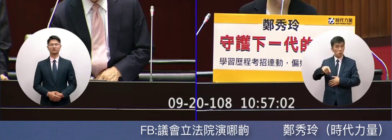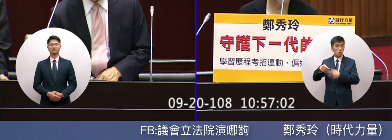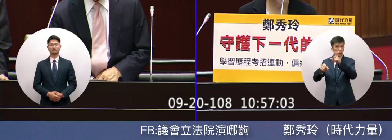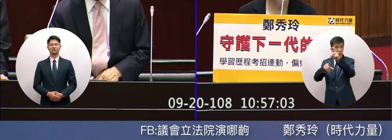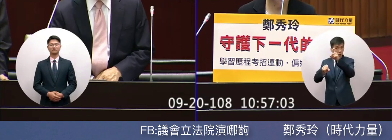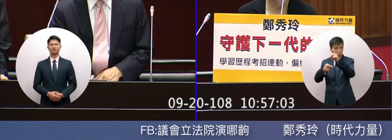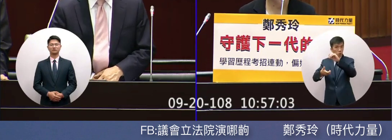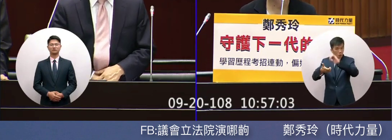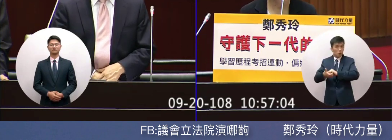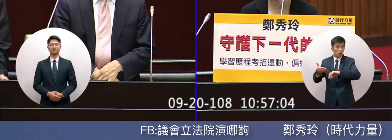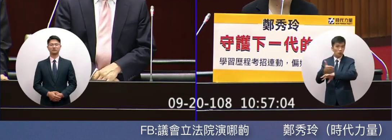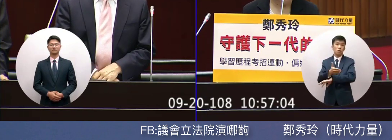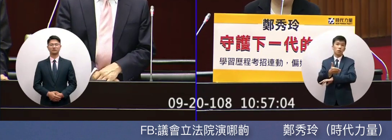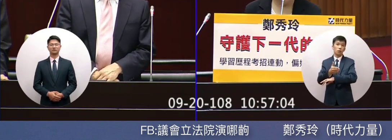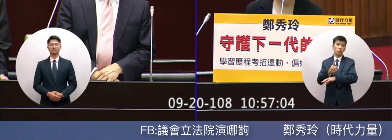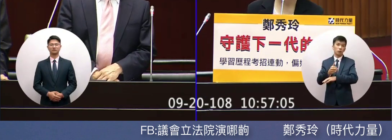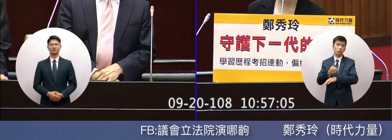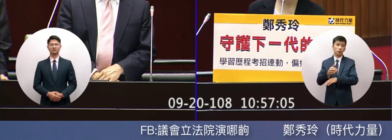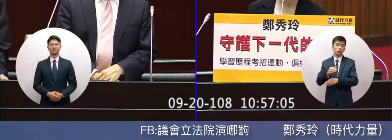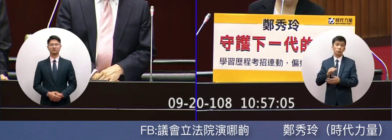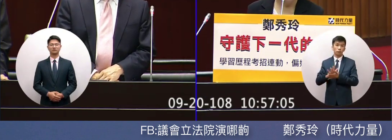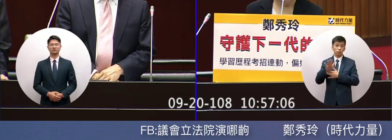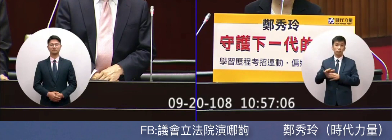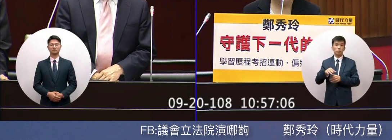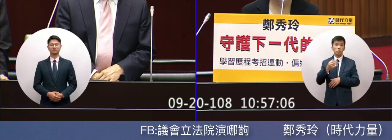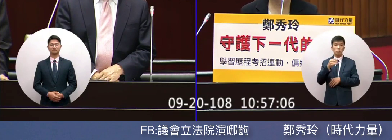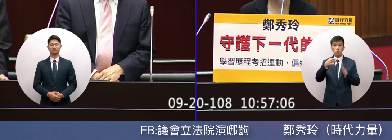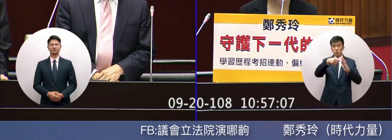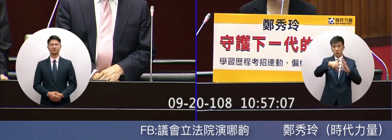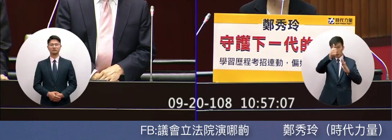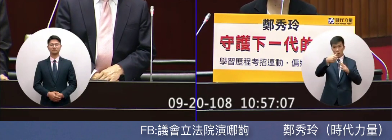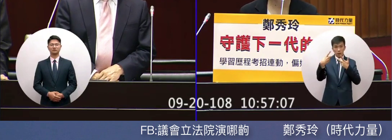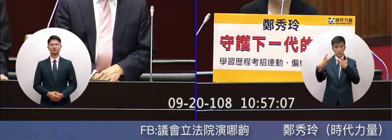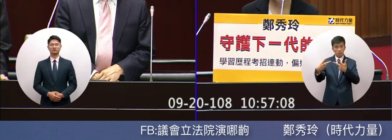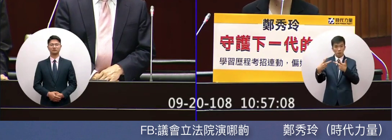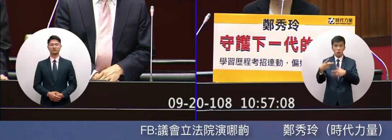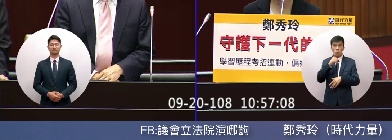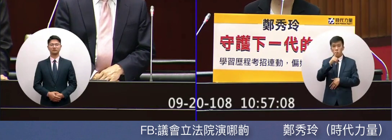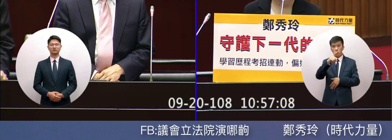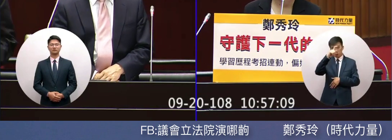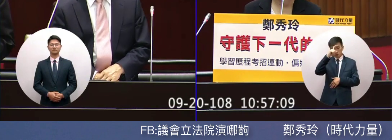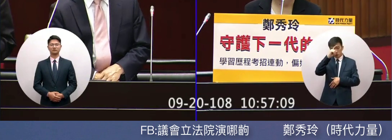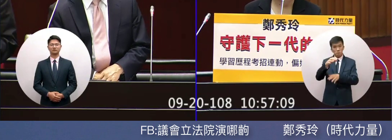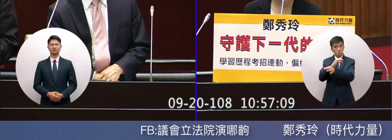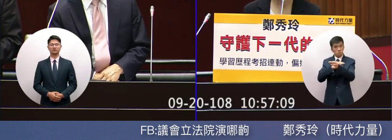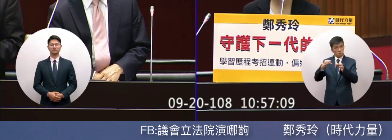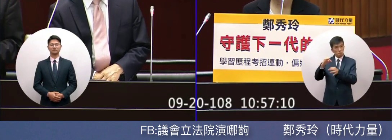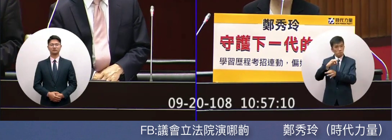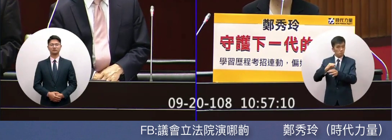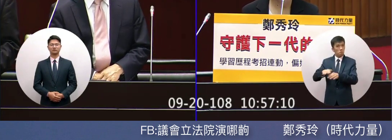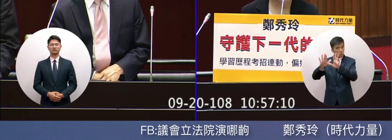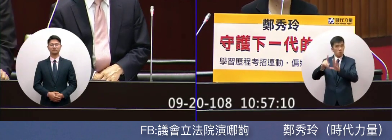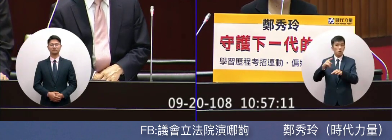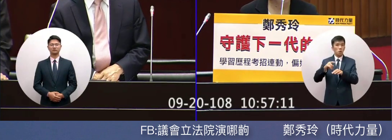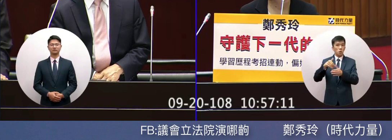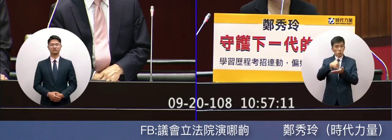那个办法签下通过的结果呢？那院长礼拜二开议的时候强调的说，我们要拼经济、保弱势、